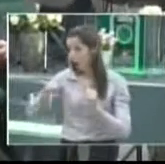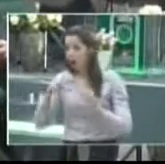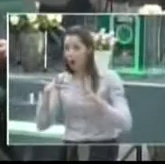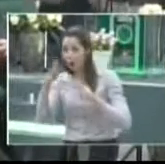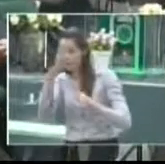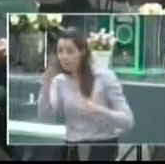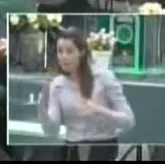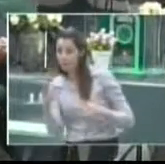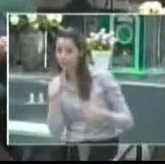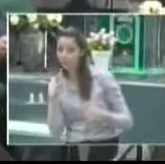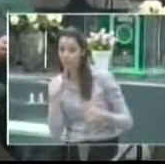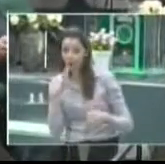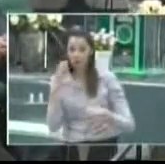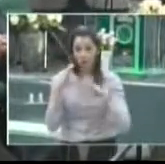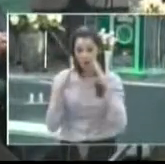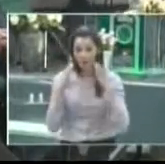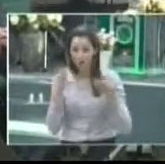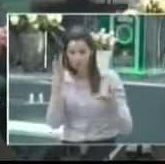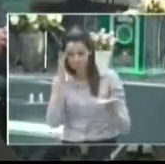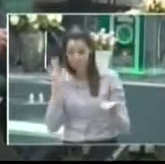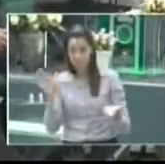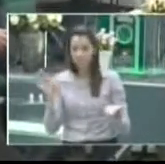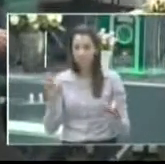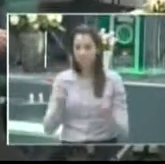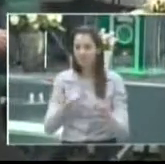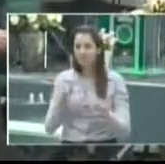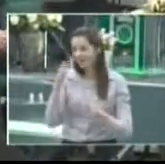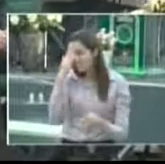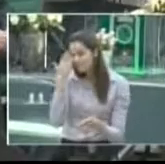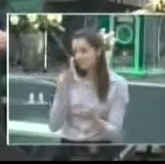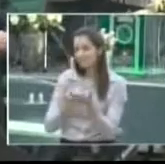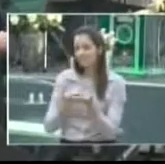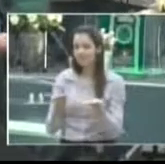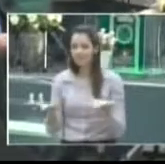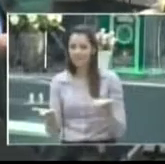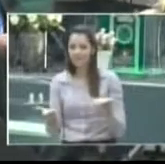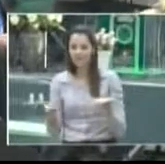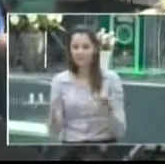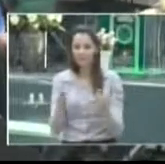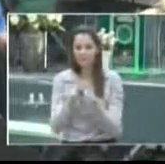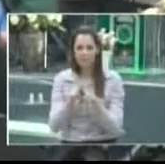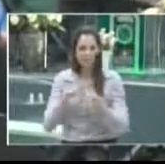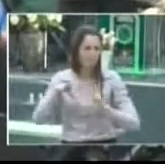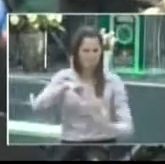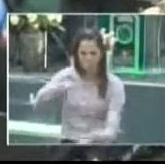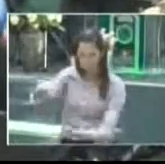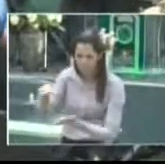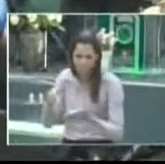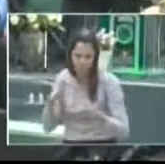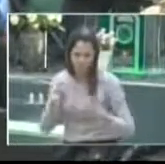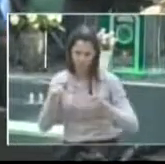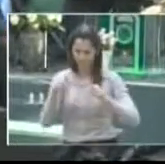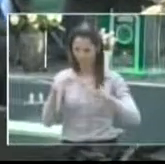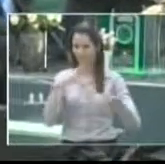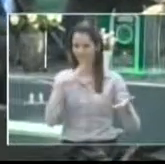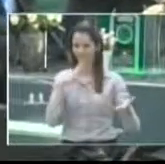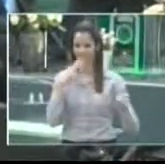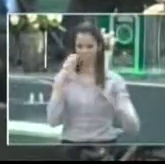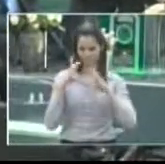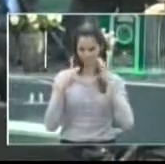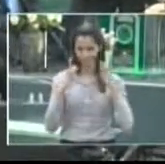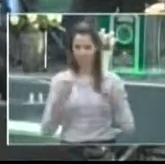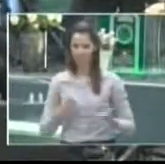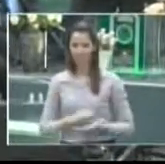dieses Lied ist auf der ganzen Welt sehr bekannt. Mas eu creio que esse hino também é conhecido no mundo inteiro. Und dieses Lied